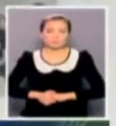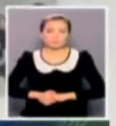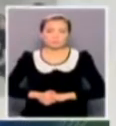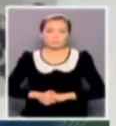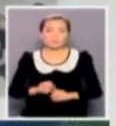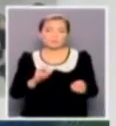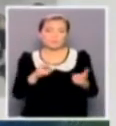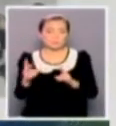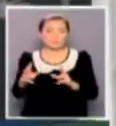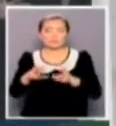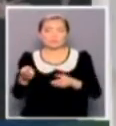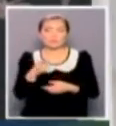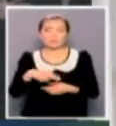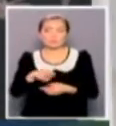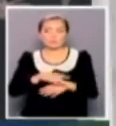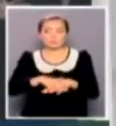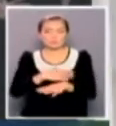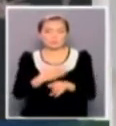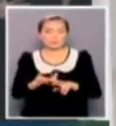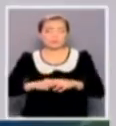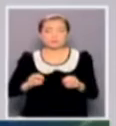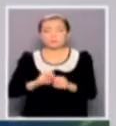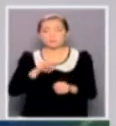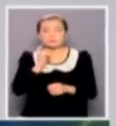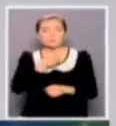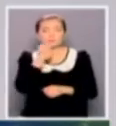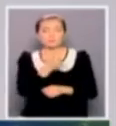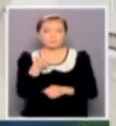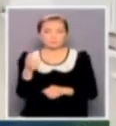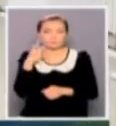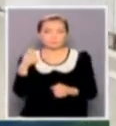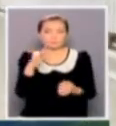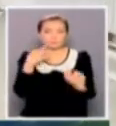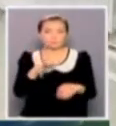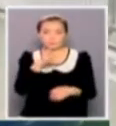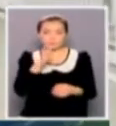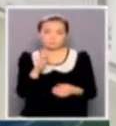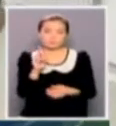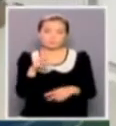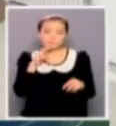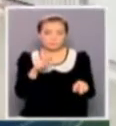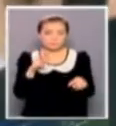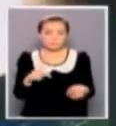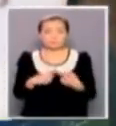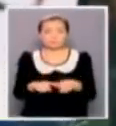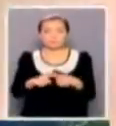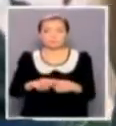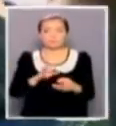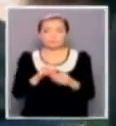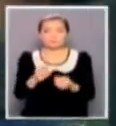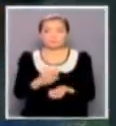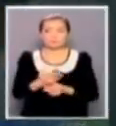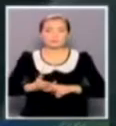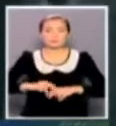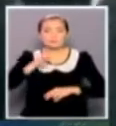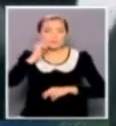Би өнері әлемнің рухани елшісі әдетте жасы келген адамдардың бос уақытын немереге қарайлап тоқыма тоқу мен өтеді. Ал